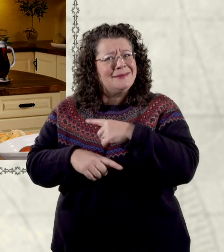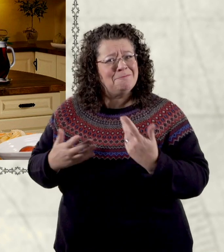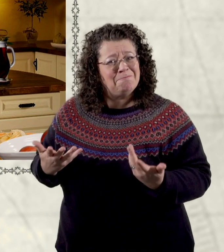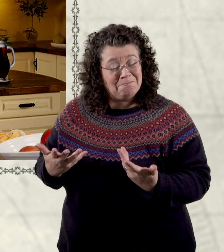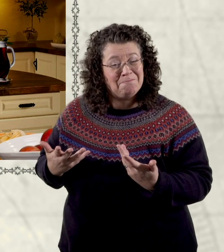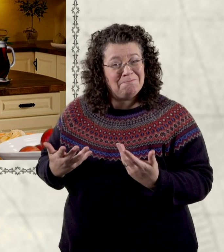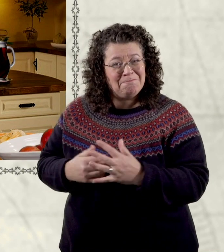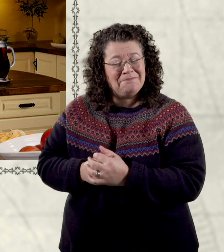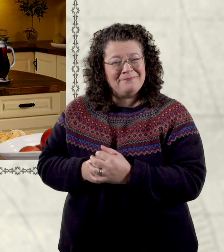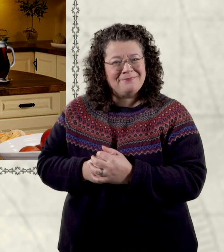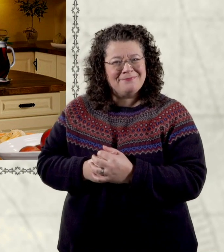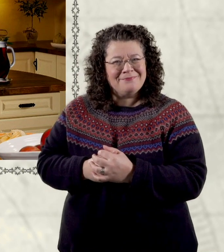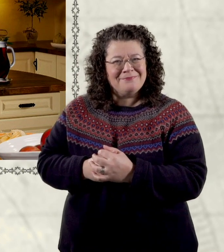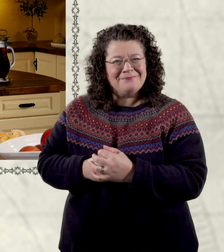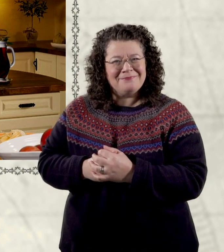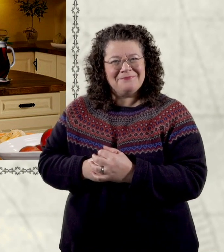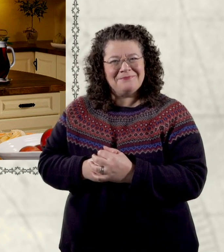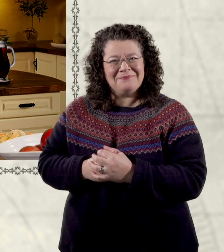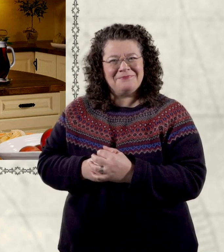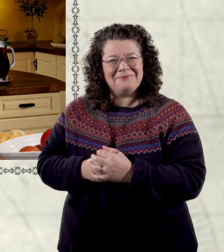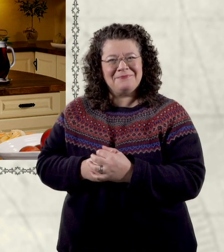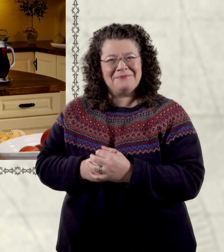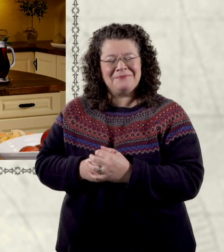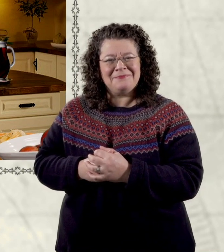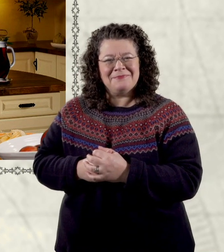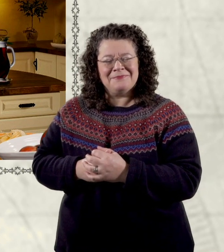y gwneud ddigon o ffws.